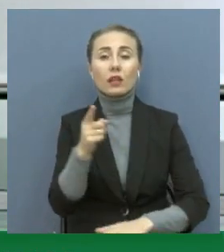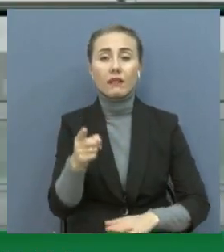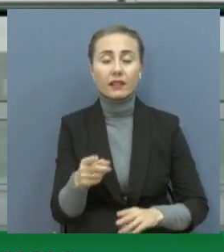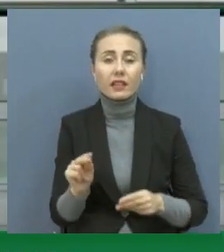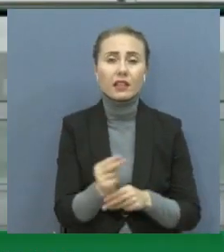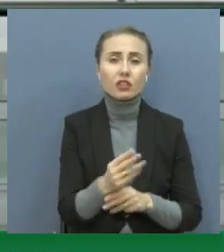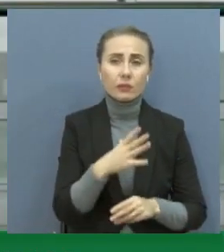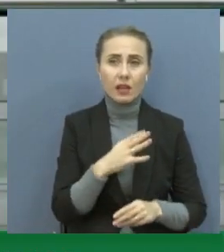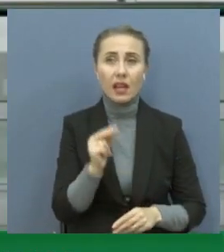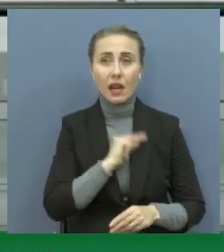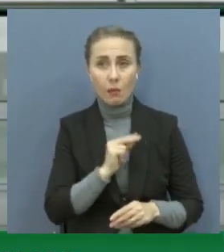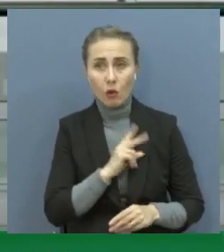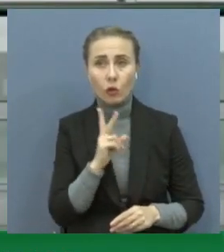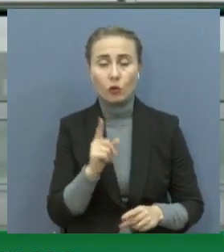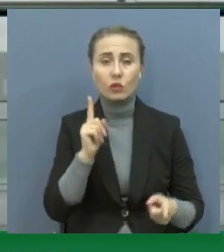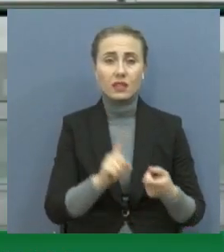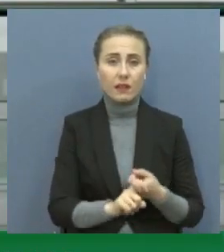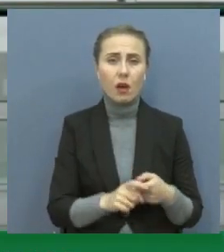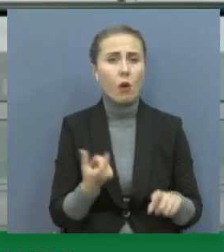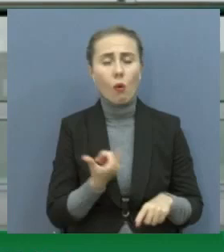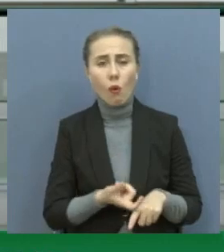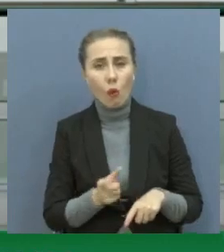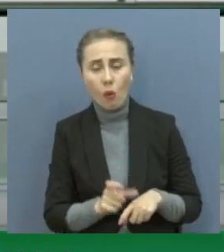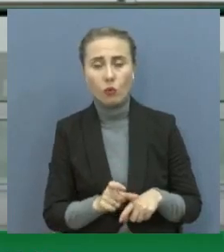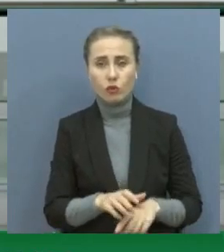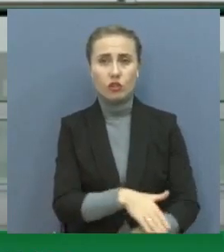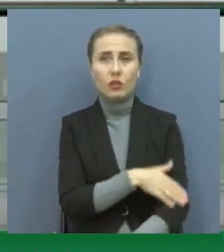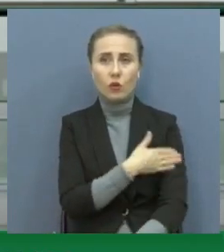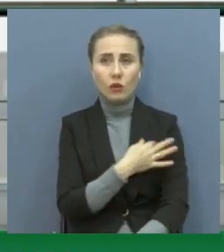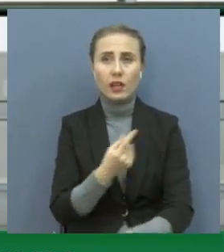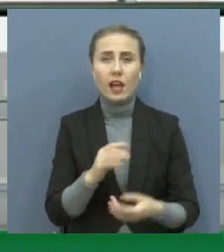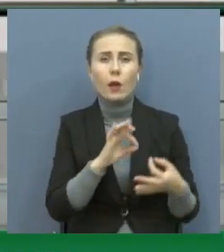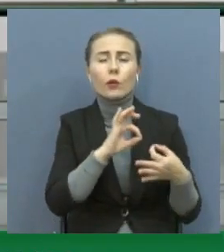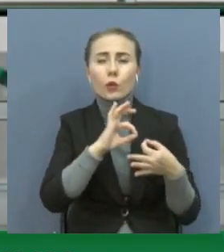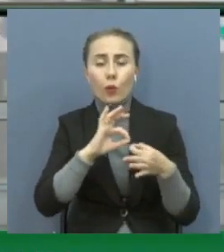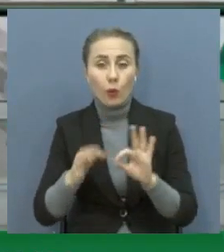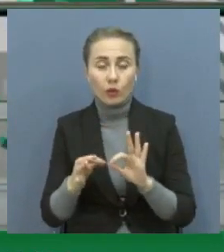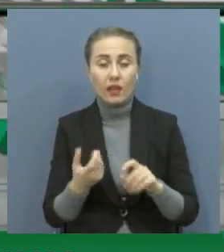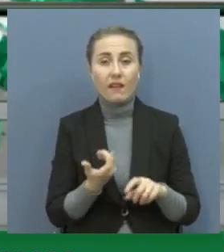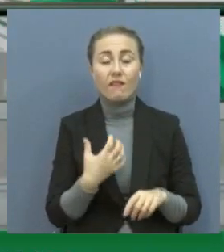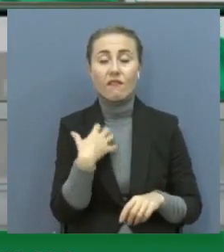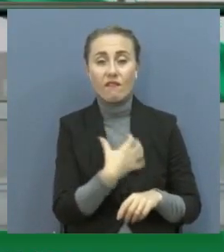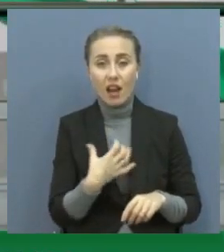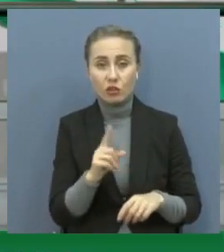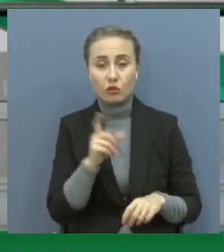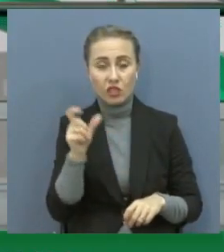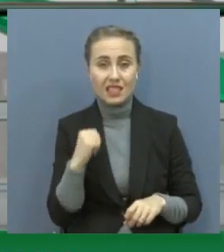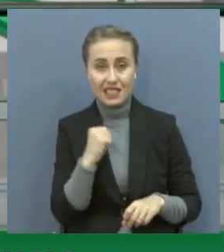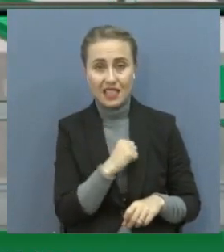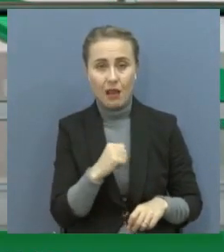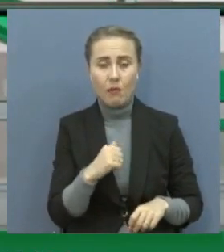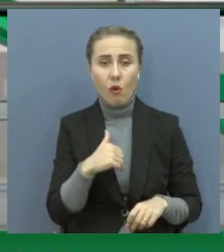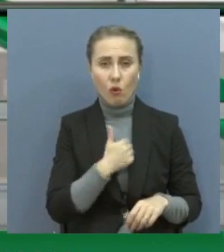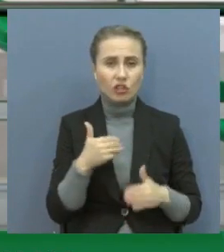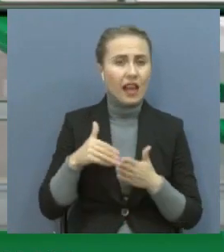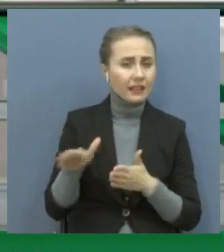Вообще работа с теми, кто зависимый, очень долго. Очень долго, и она настолько тонкая, очень важно, чтобы человек сам хотел от этого избавиться.